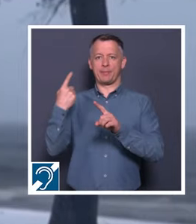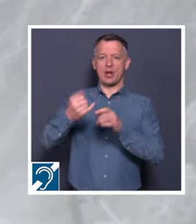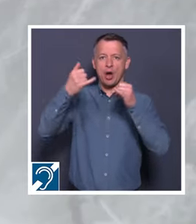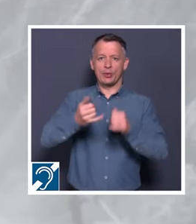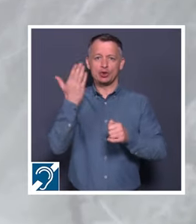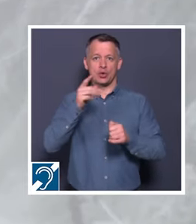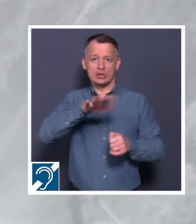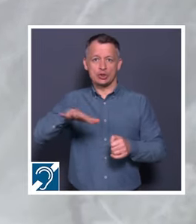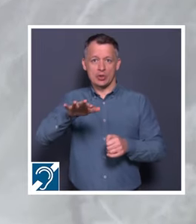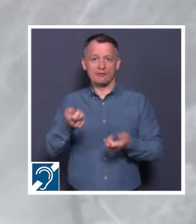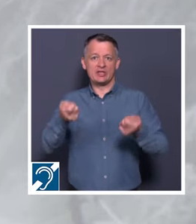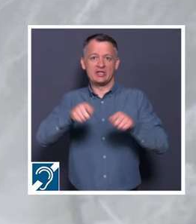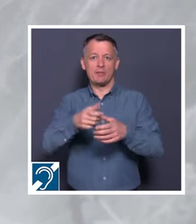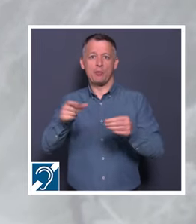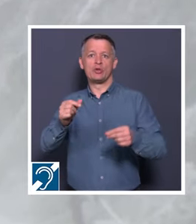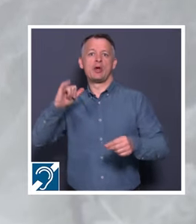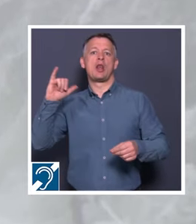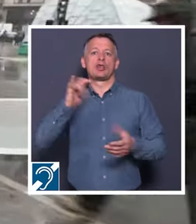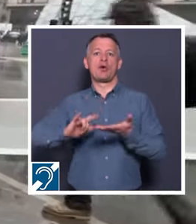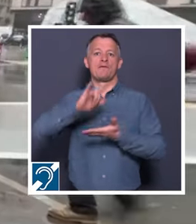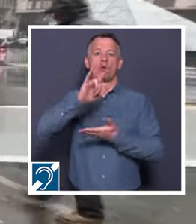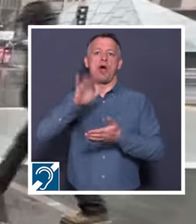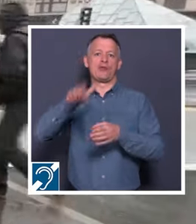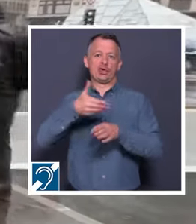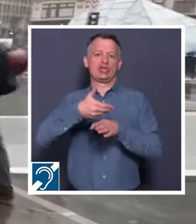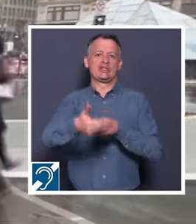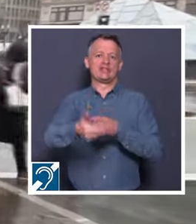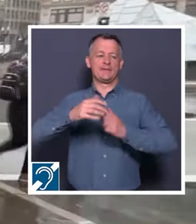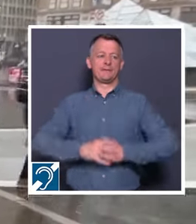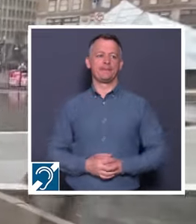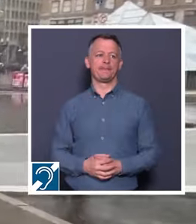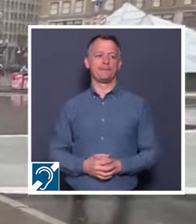au fost închise, iar mai multe zboruri au avut întârzieri.